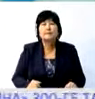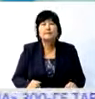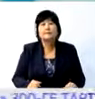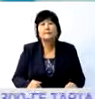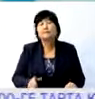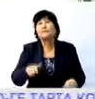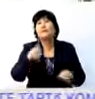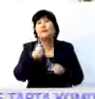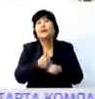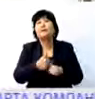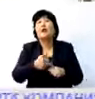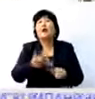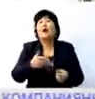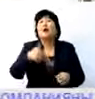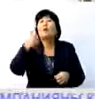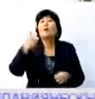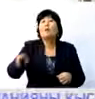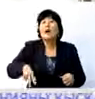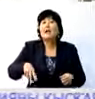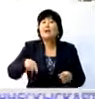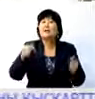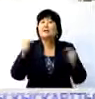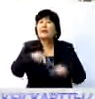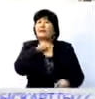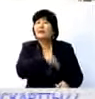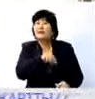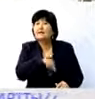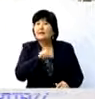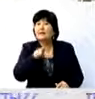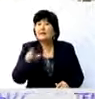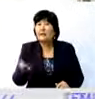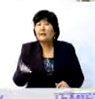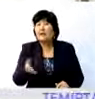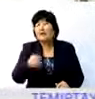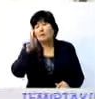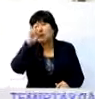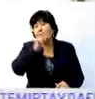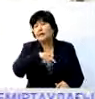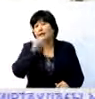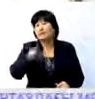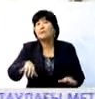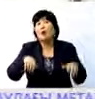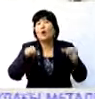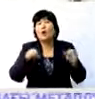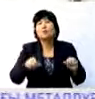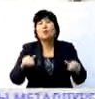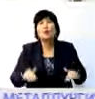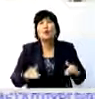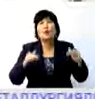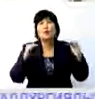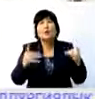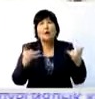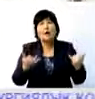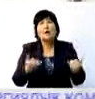Негізгі басшының бойында тән қасиеттерді, ондағы мемлекеттік қызметшілердің құзыреттілігін көтеру,